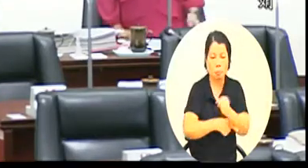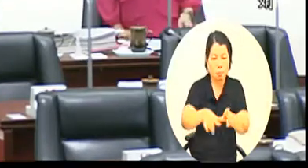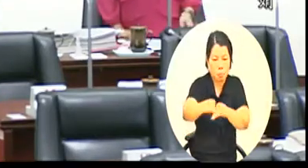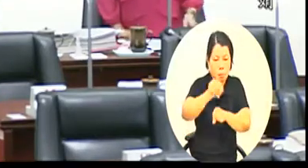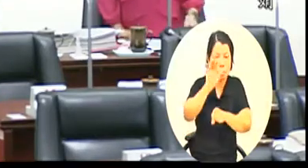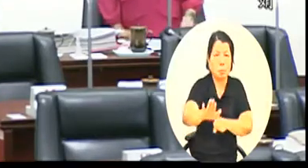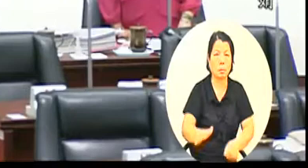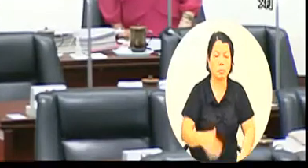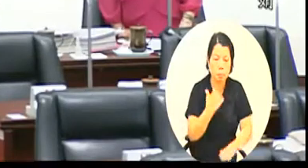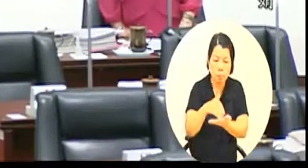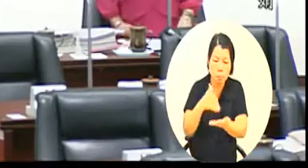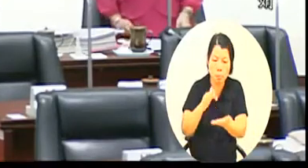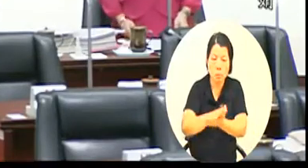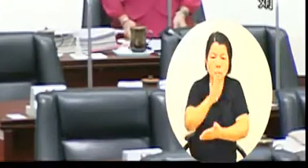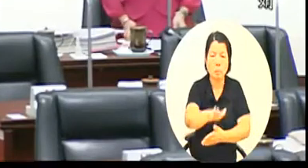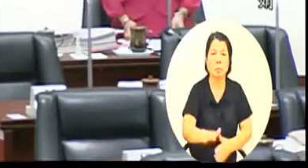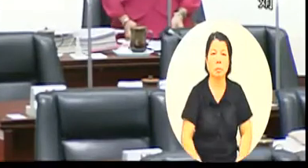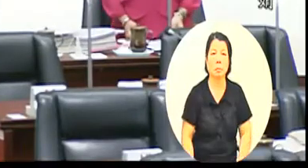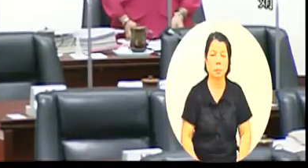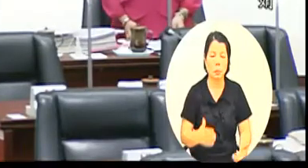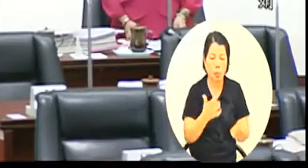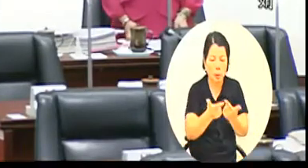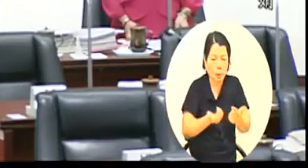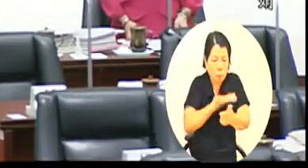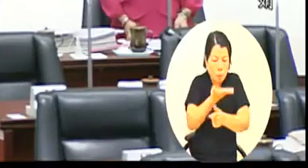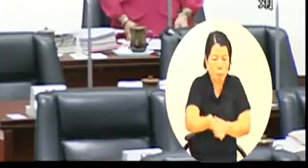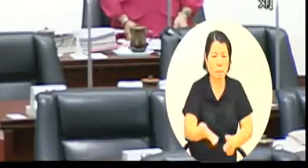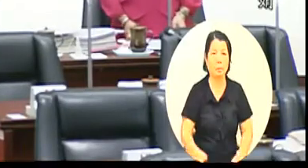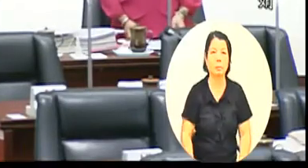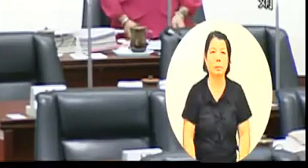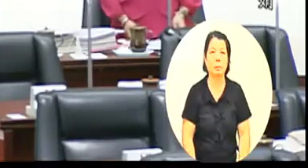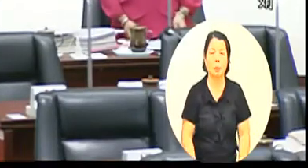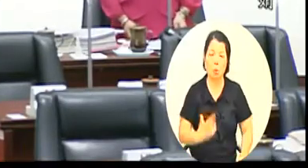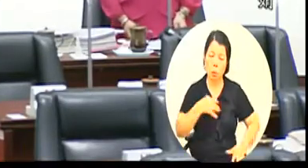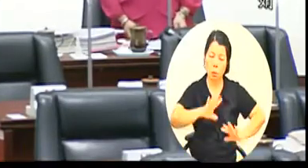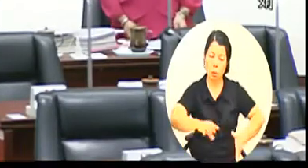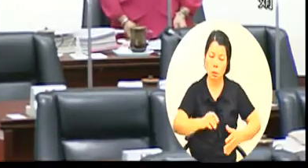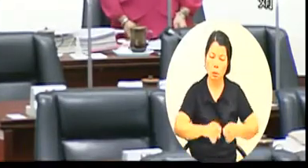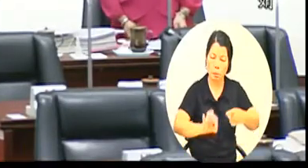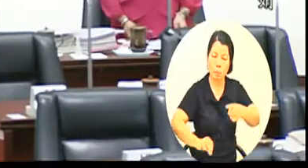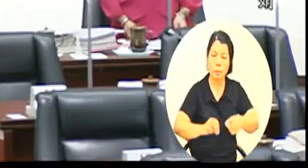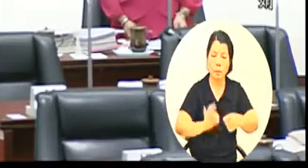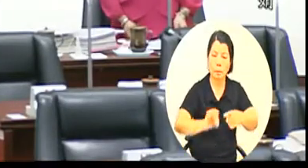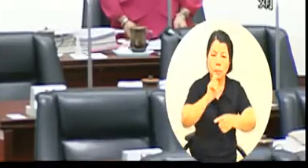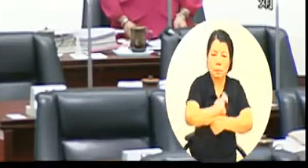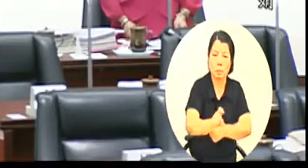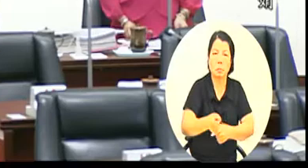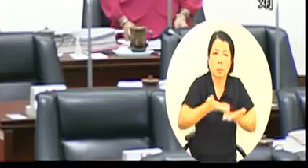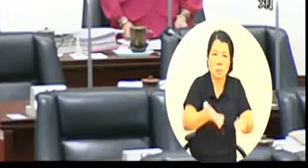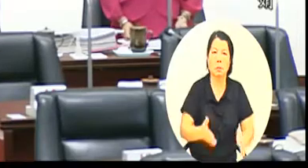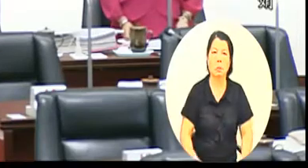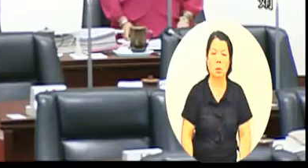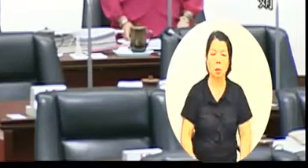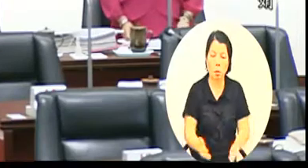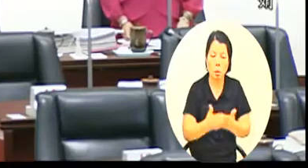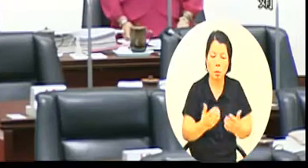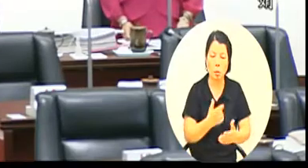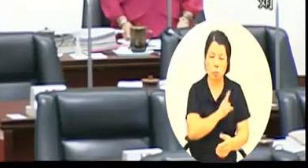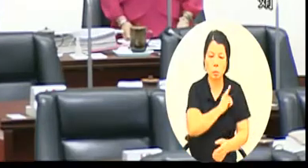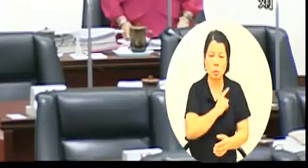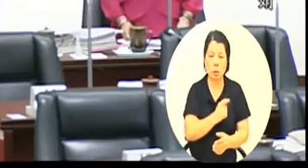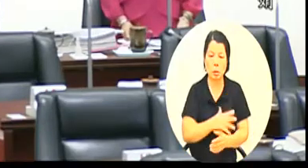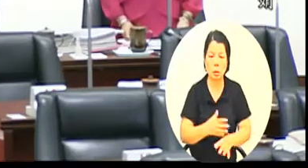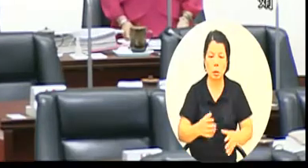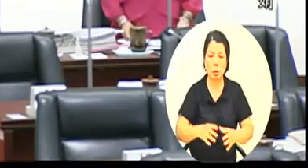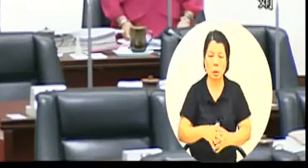后适度的能够开放。当然我们现在提出 10%， 我们不做任何预设立场，因为我相